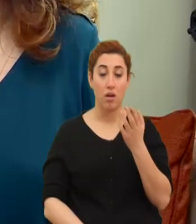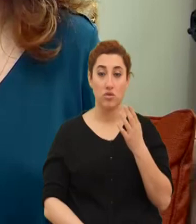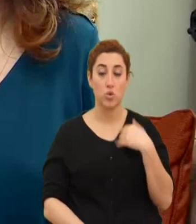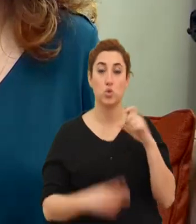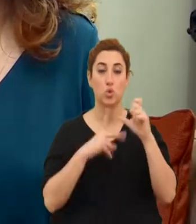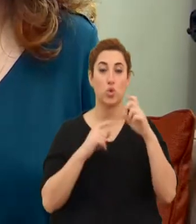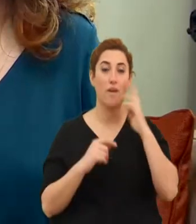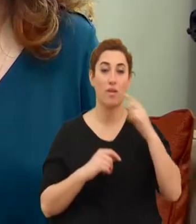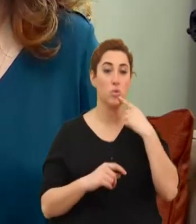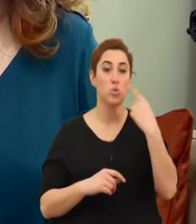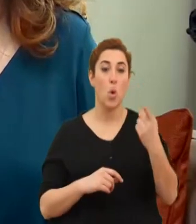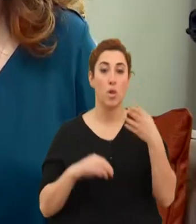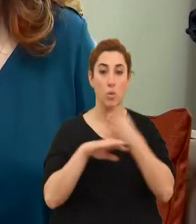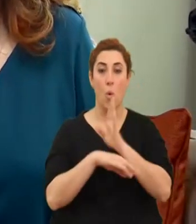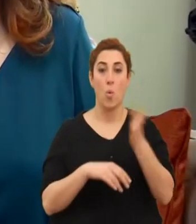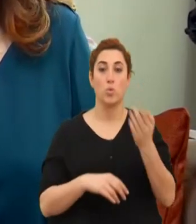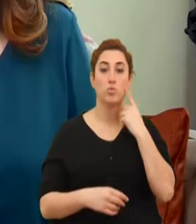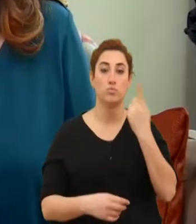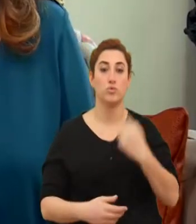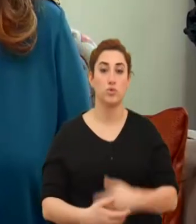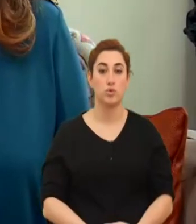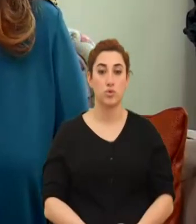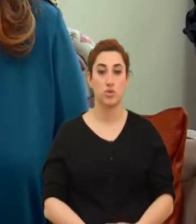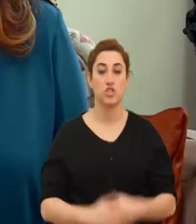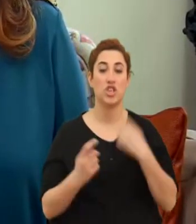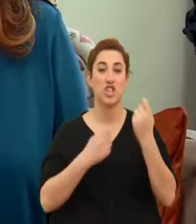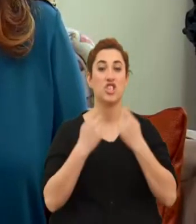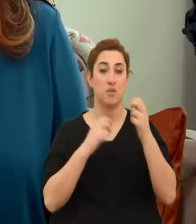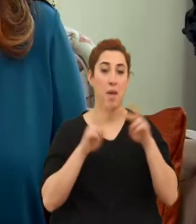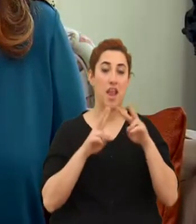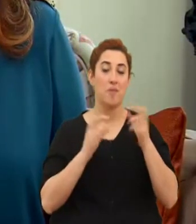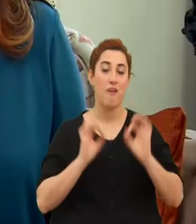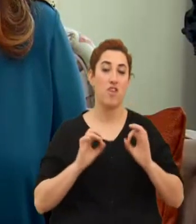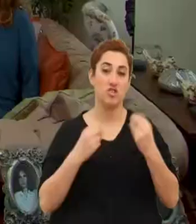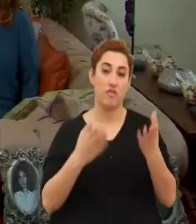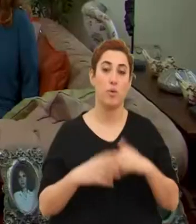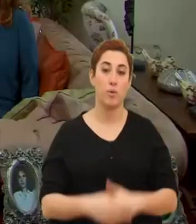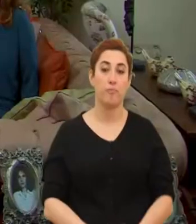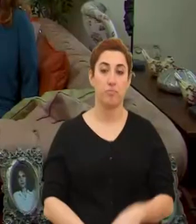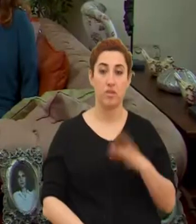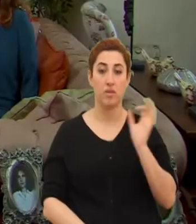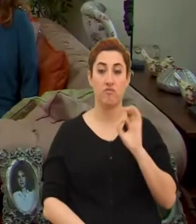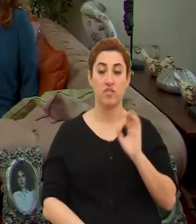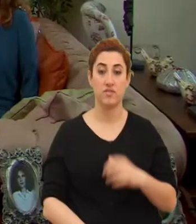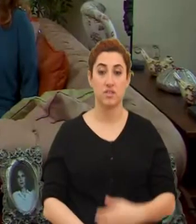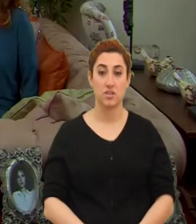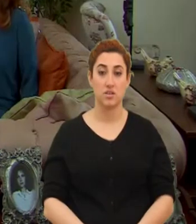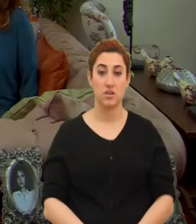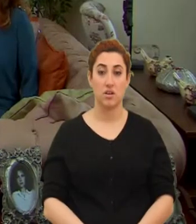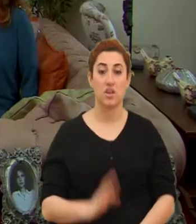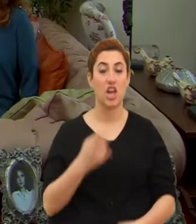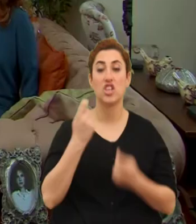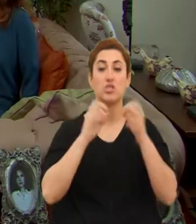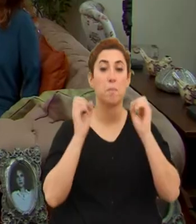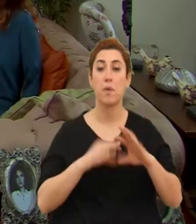Resmen Şükrü Efendi'nin söyledikleri doğruymuş anneş kocuğum. İşte Meryem iş yavaşlatıyor. Evet. Ay ya